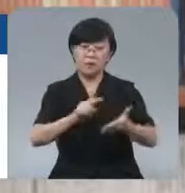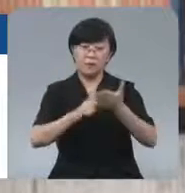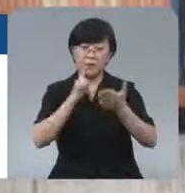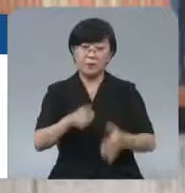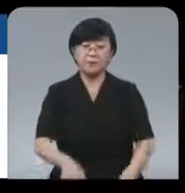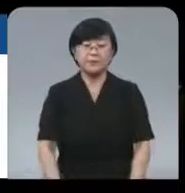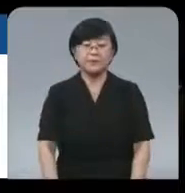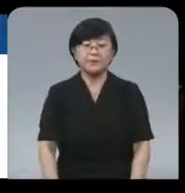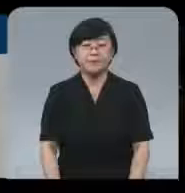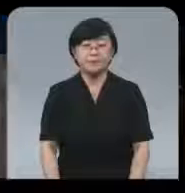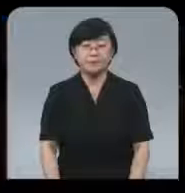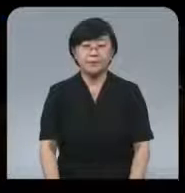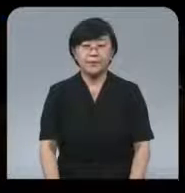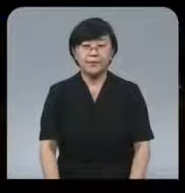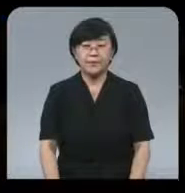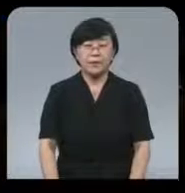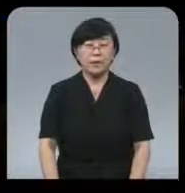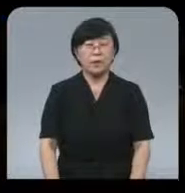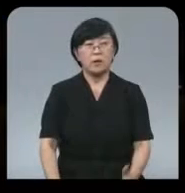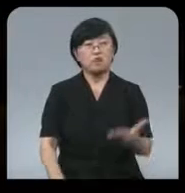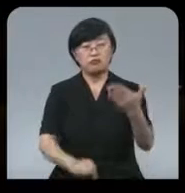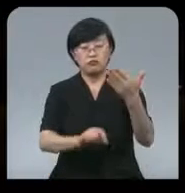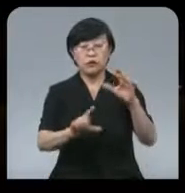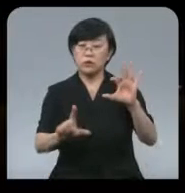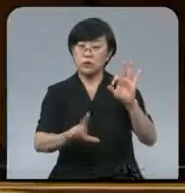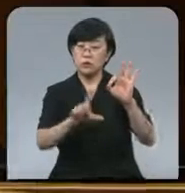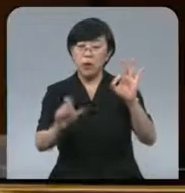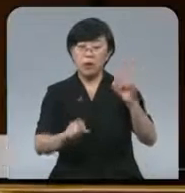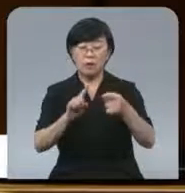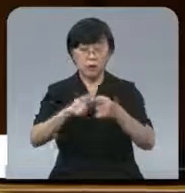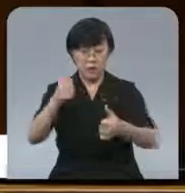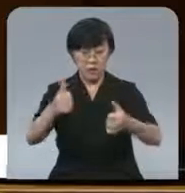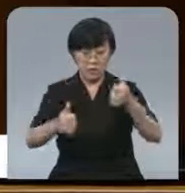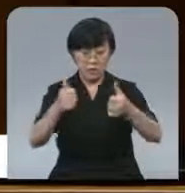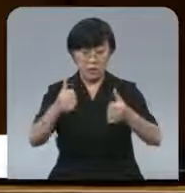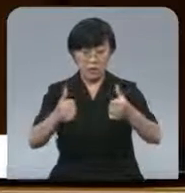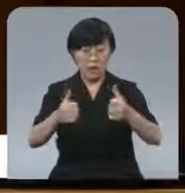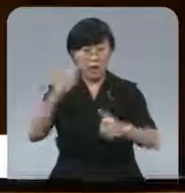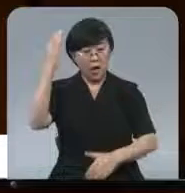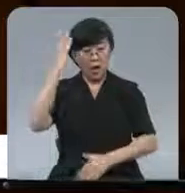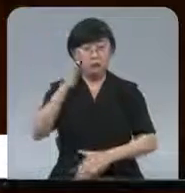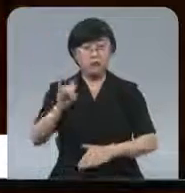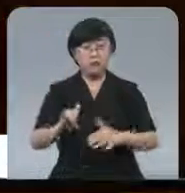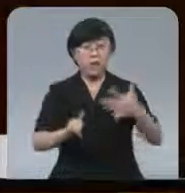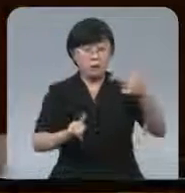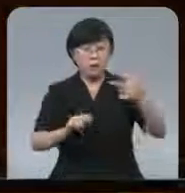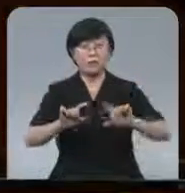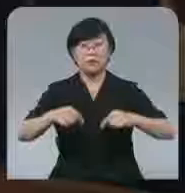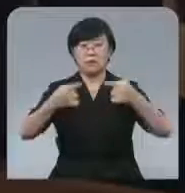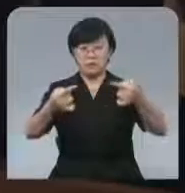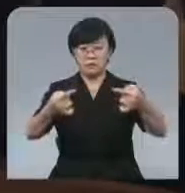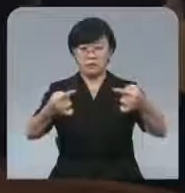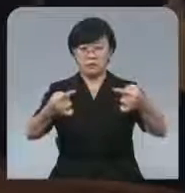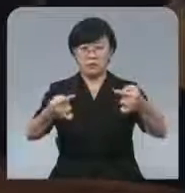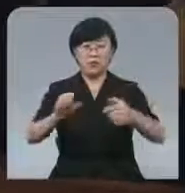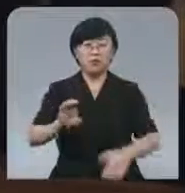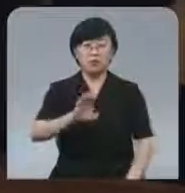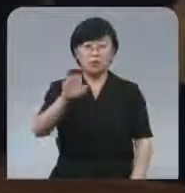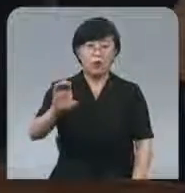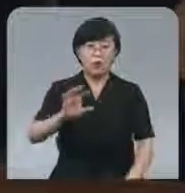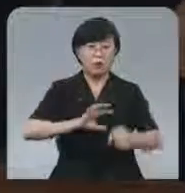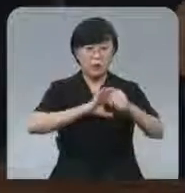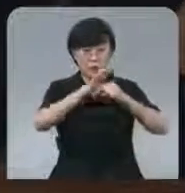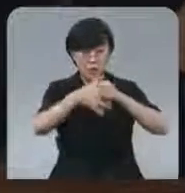также присуждена золотая медаль 2015 году первое место заняла молодая пианистка